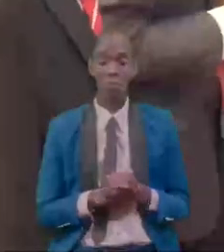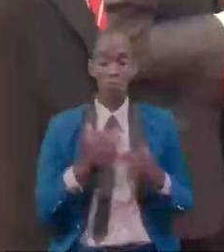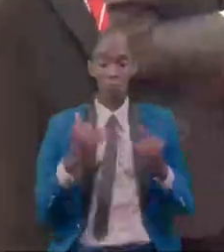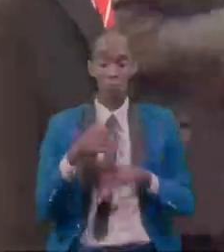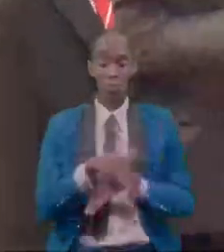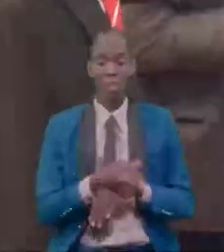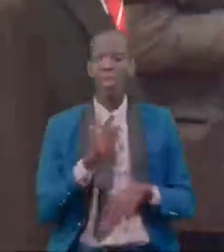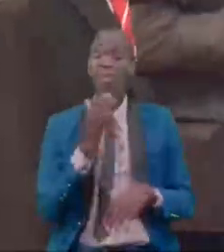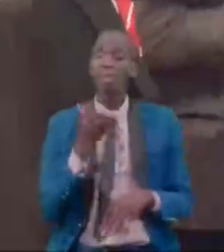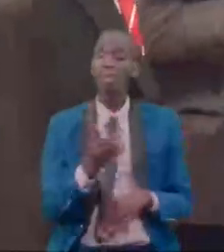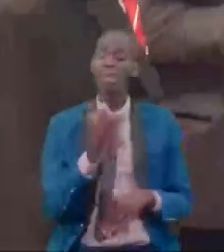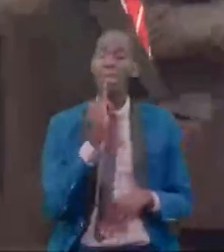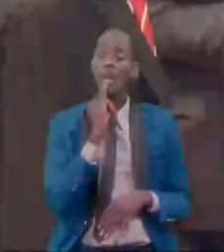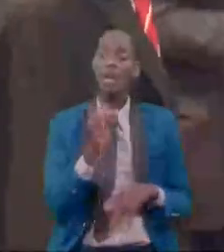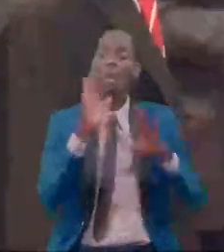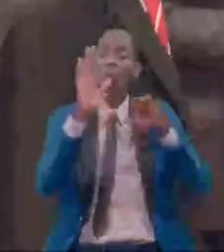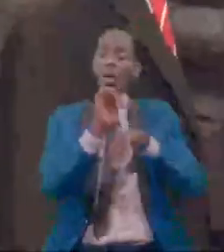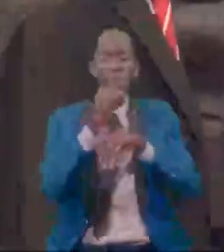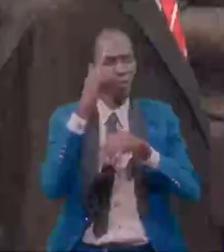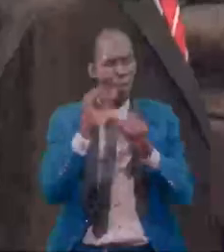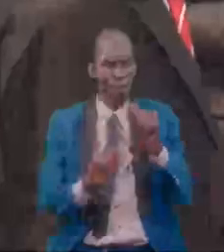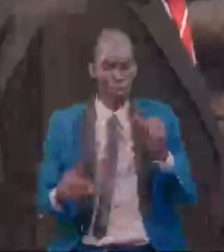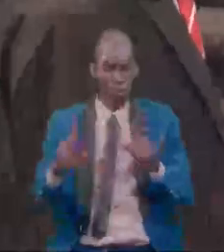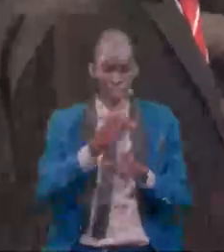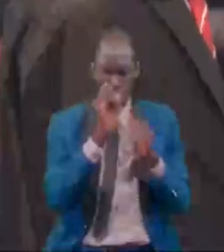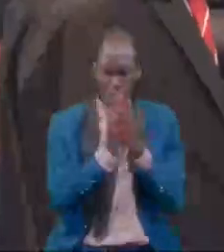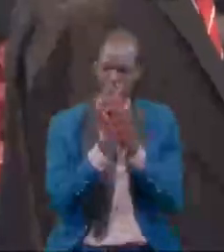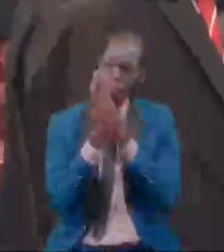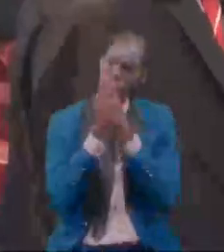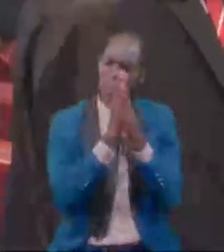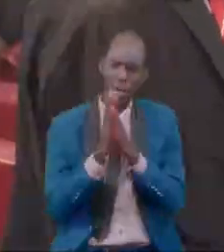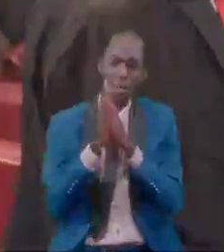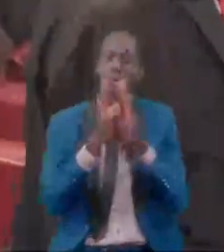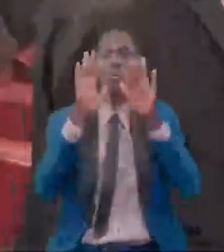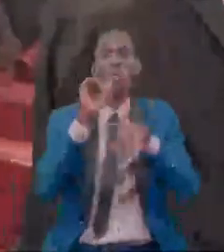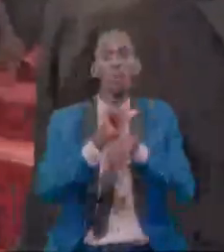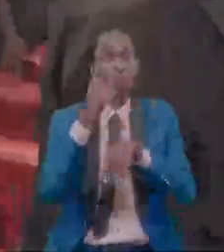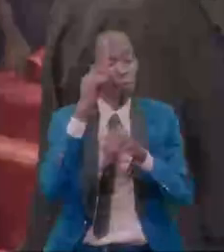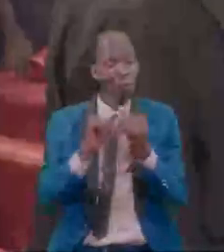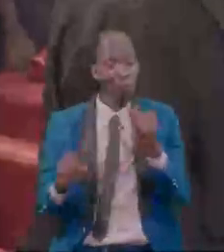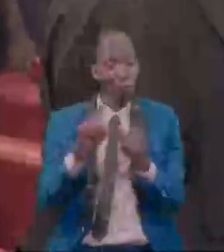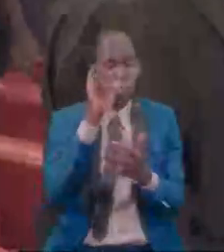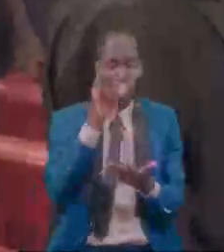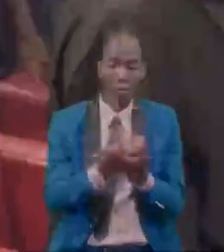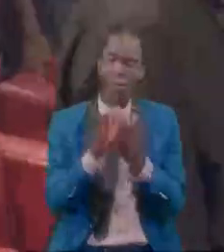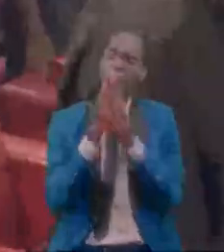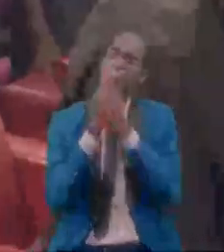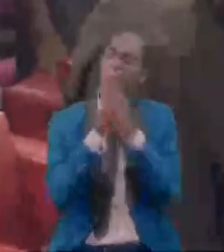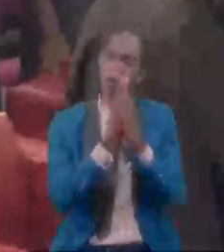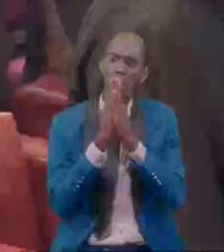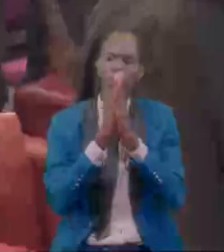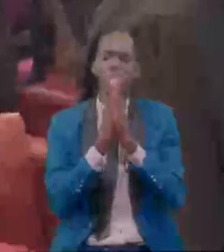Ce soir, il y a le miracle pour tous ceux qui prient. Le miracle pour tout le monde, pour tous ceux qui prient.